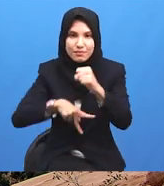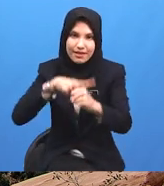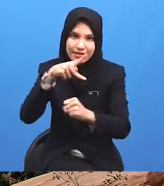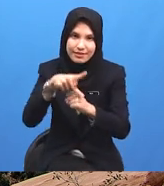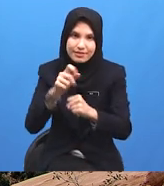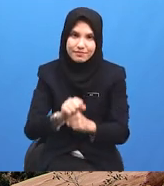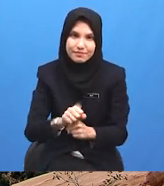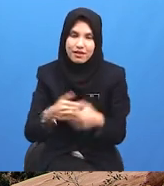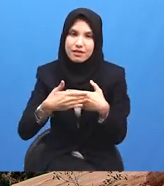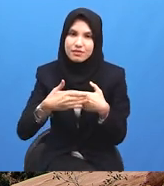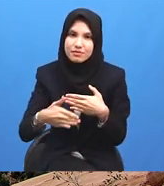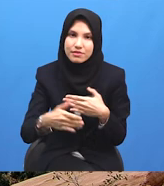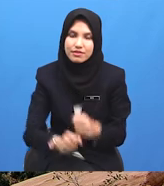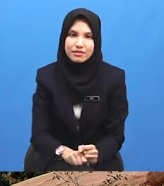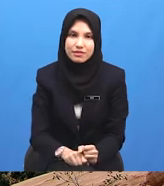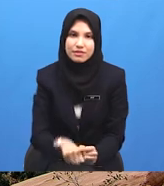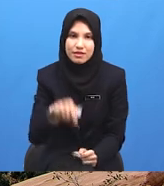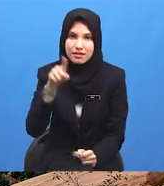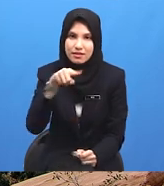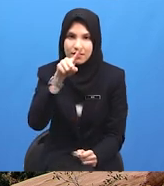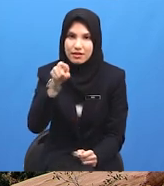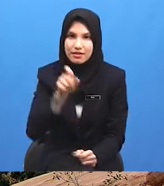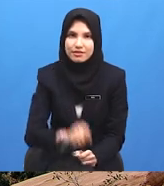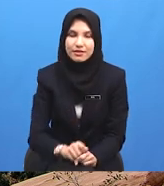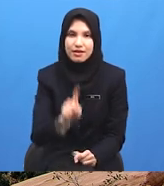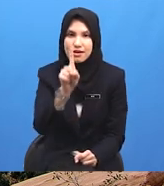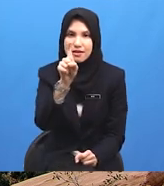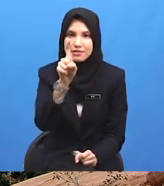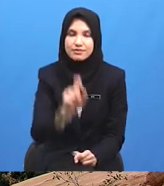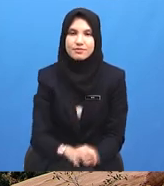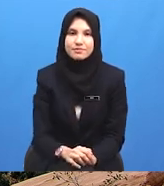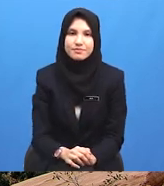Okey, kemudian tandakan X di tengah-tengah kad manila.